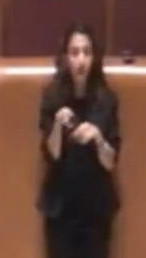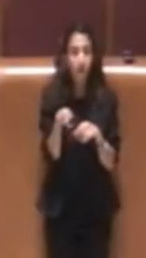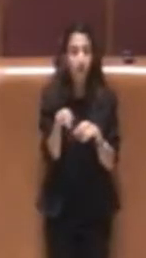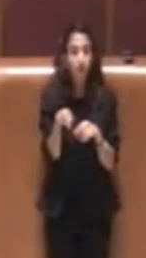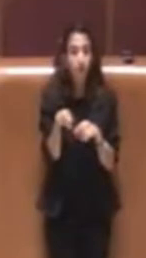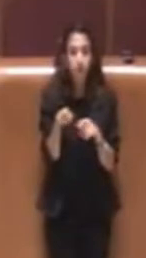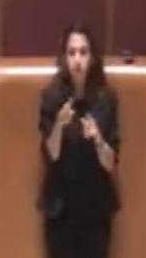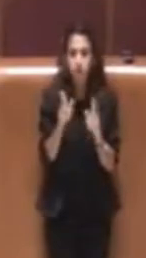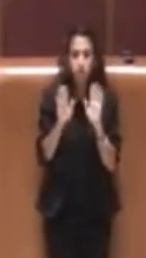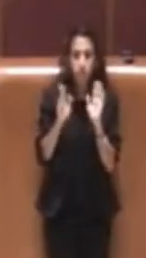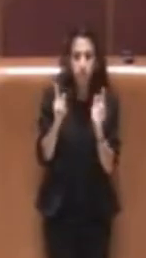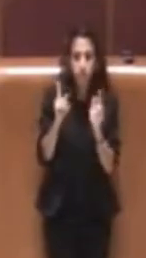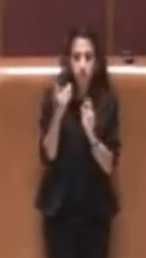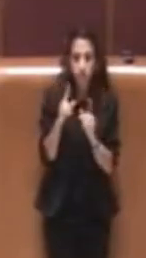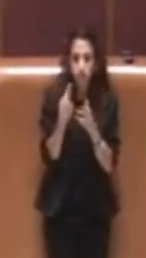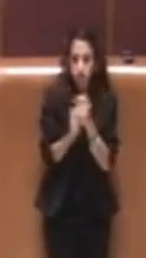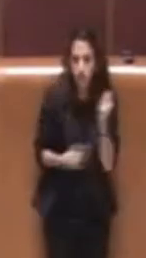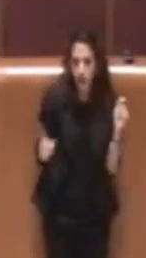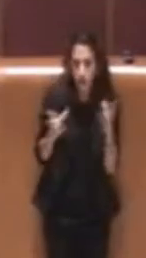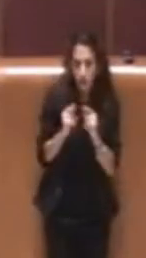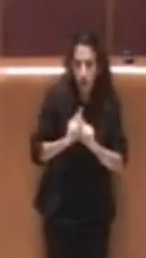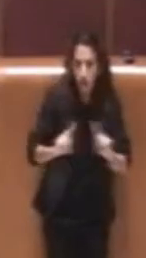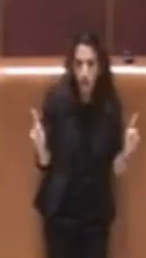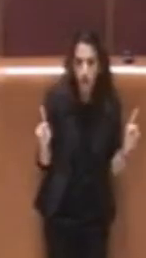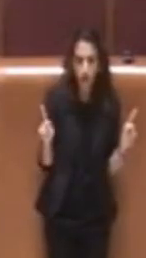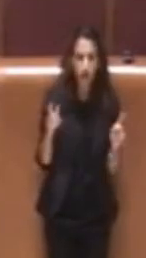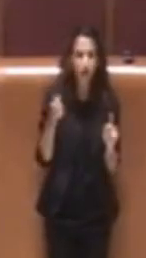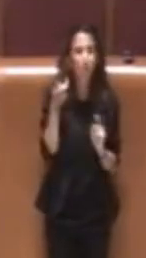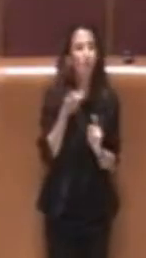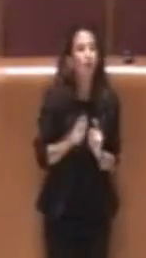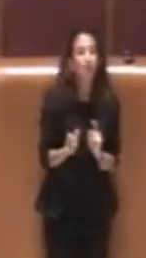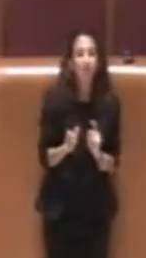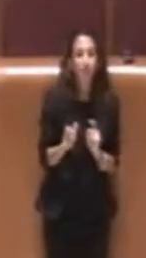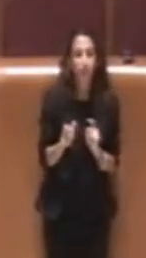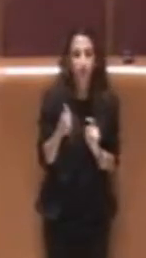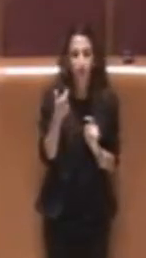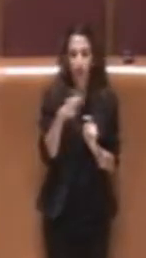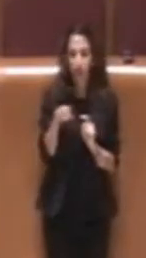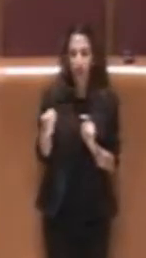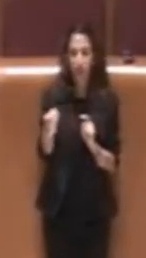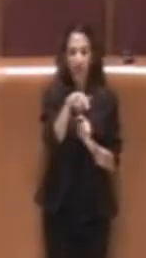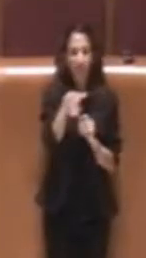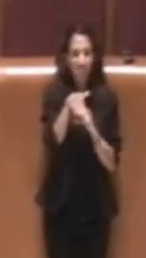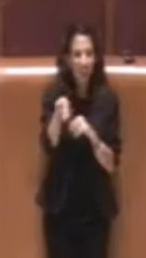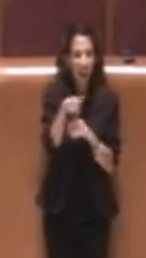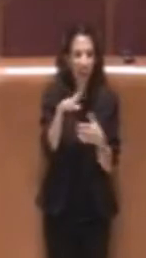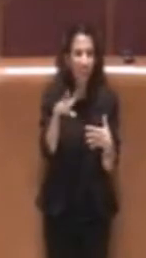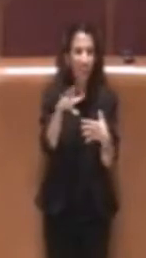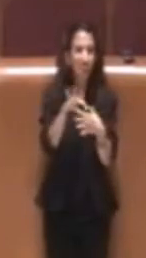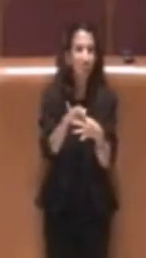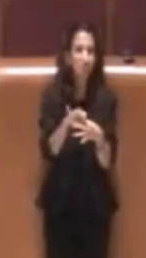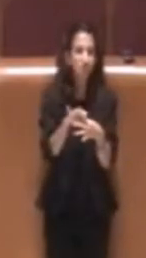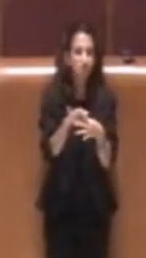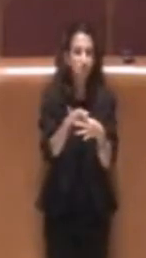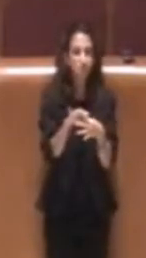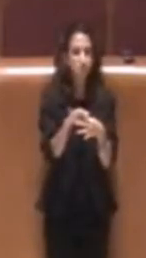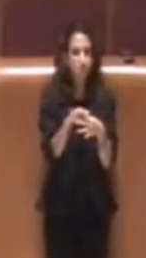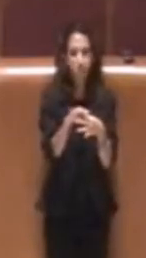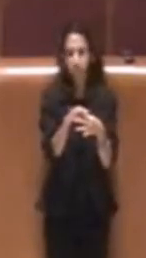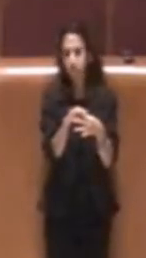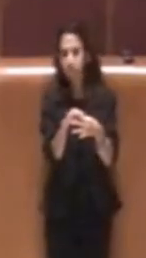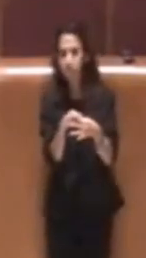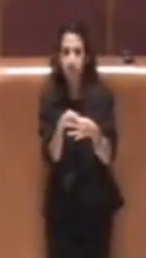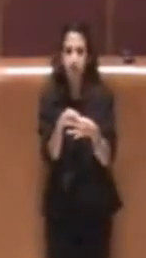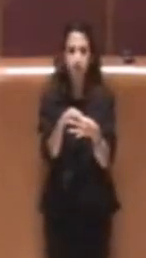viene a decadere perché non era soltanto esclusivamente questo ramo di strada connesso a queste due vie, ma era